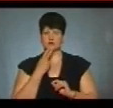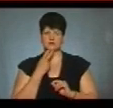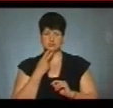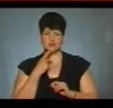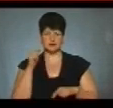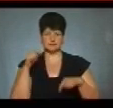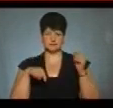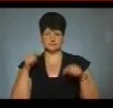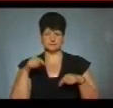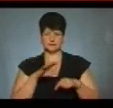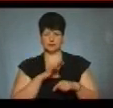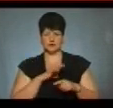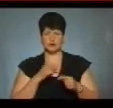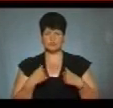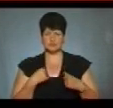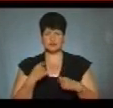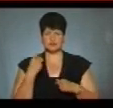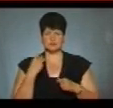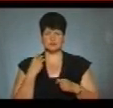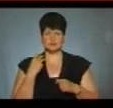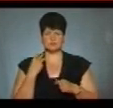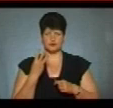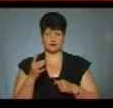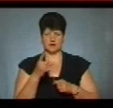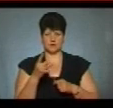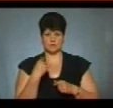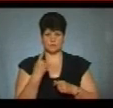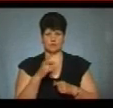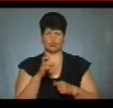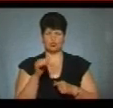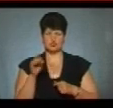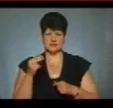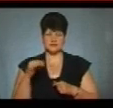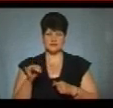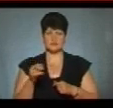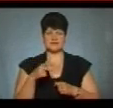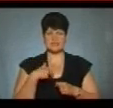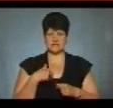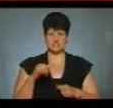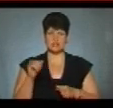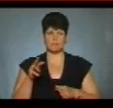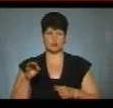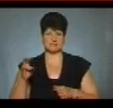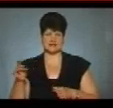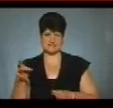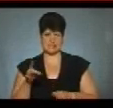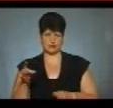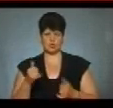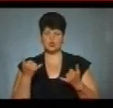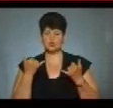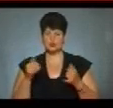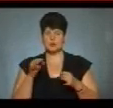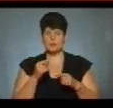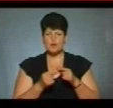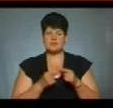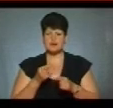постраждали населені пункти у трьох районах області. Це у Бучацькому, Заліщицькому та Монастирському районі. Сьогодні про